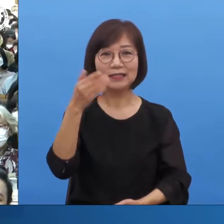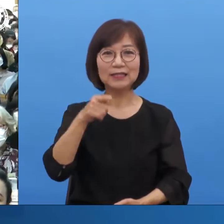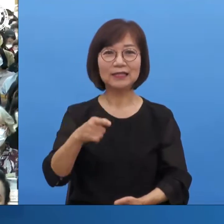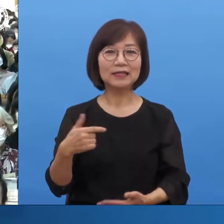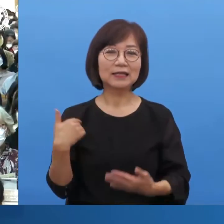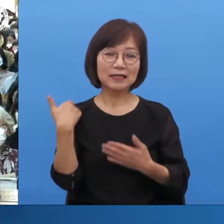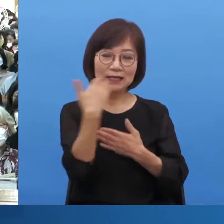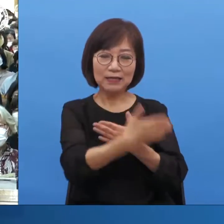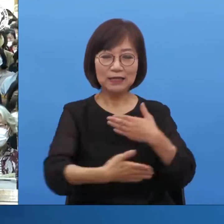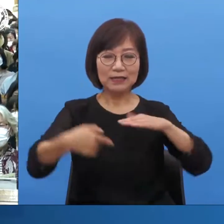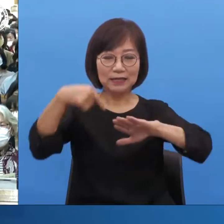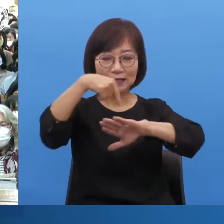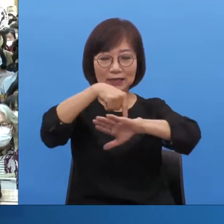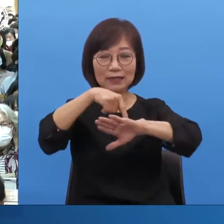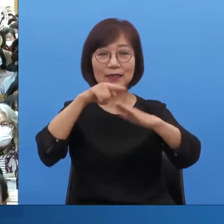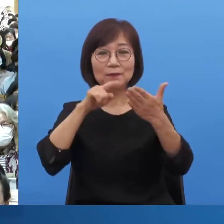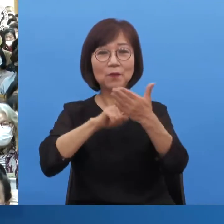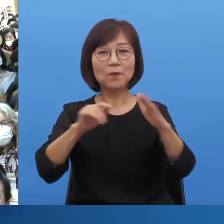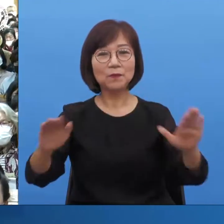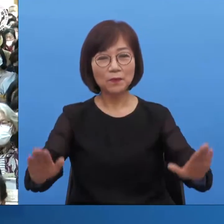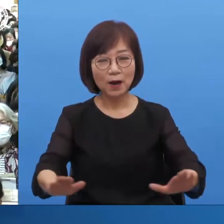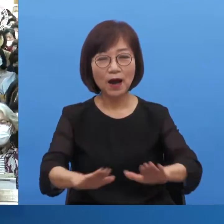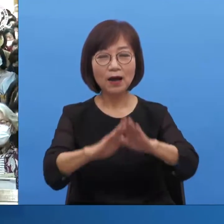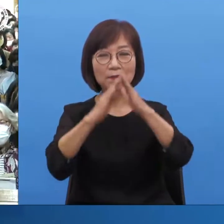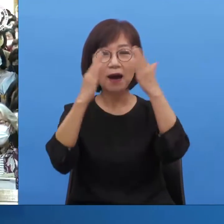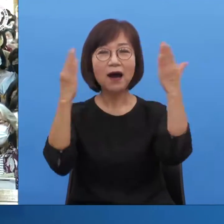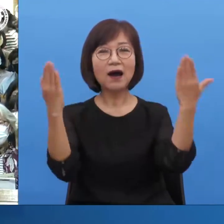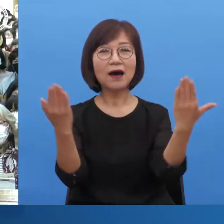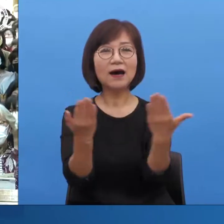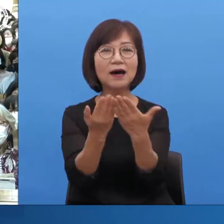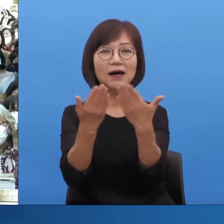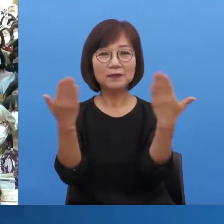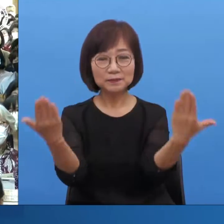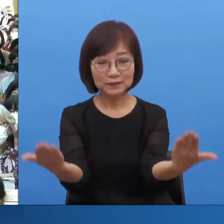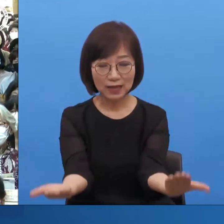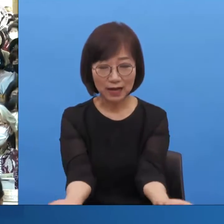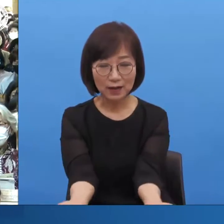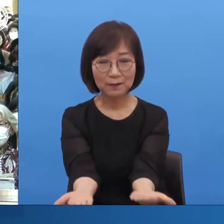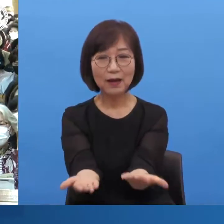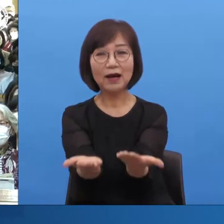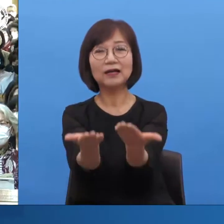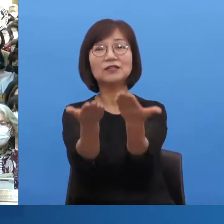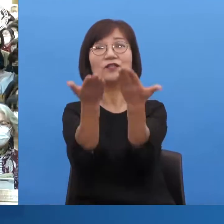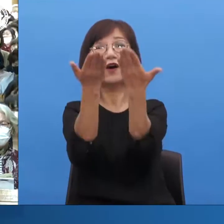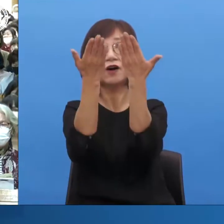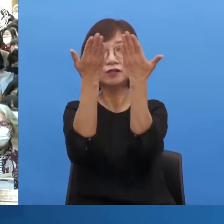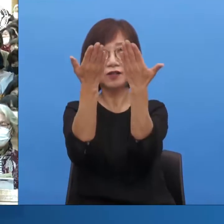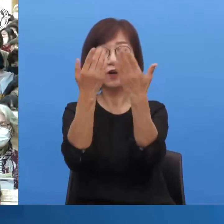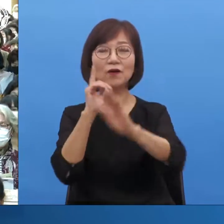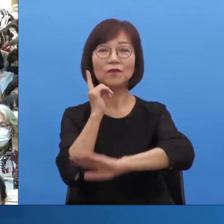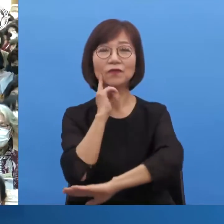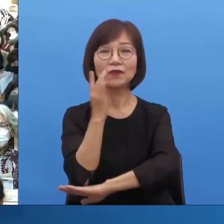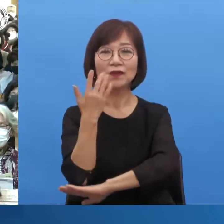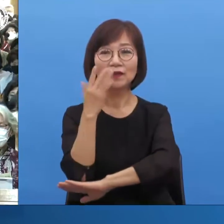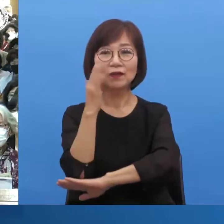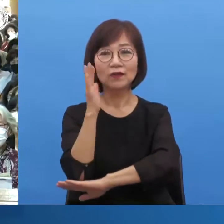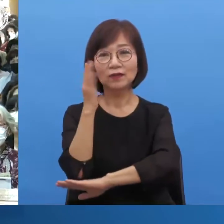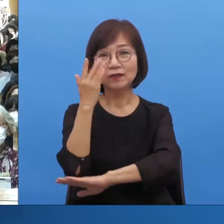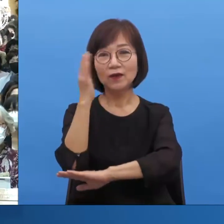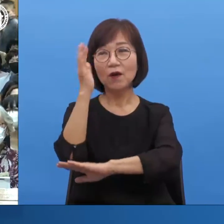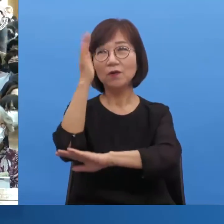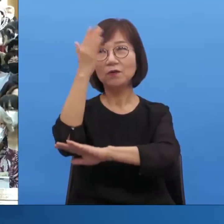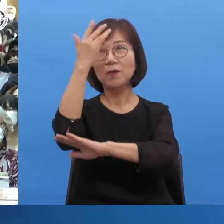되었으니 이 몸과 마음 다 합쳐서